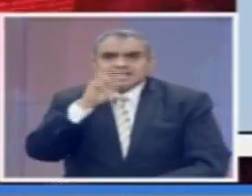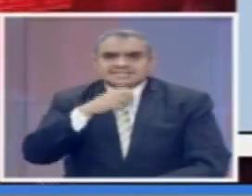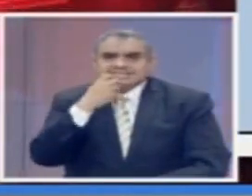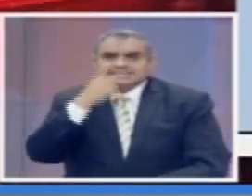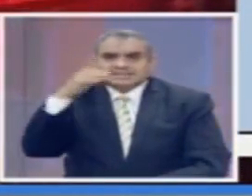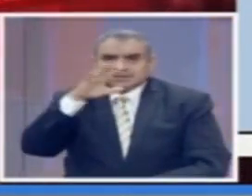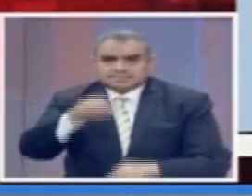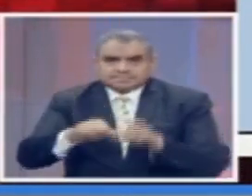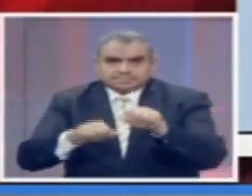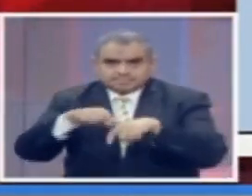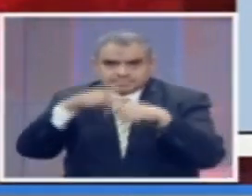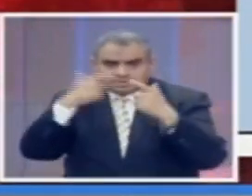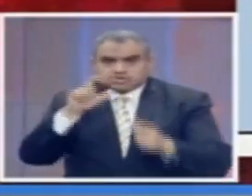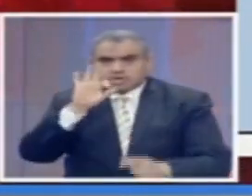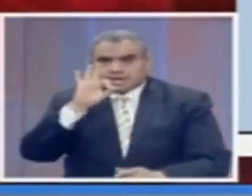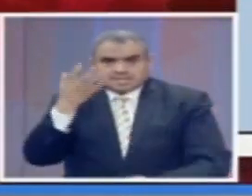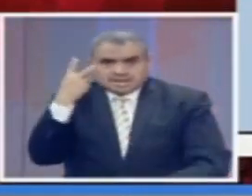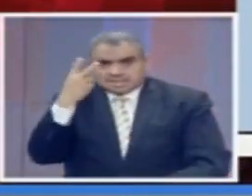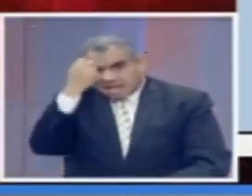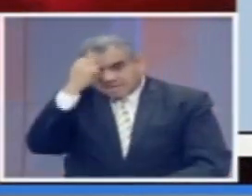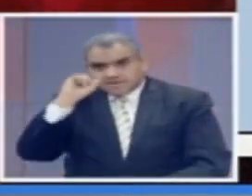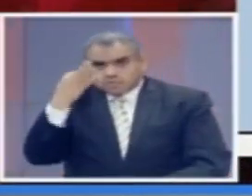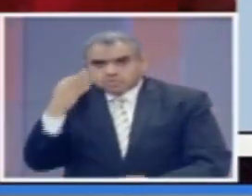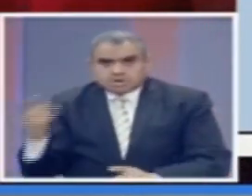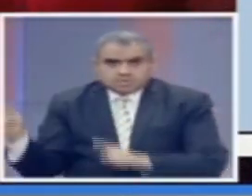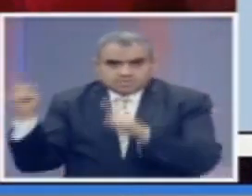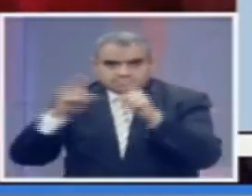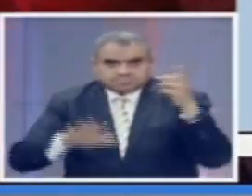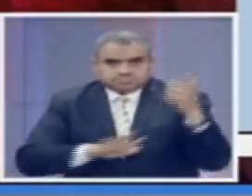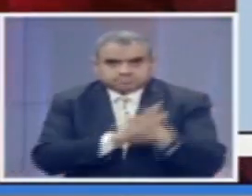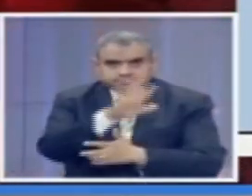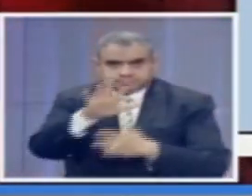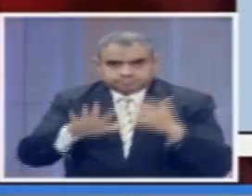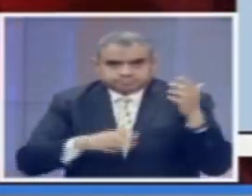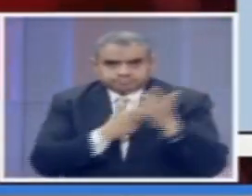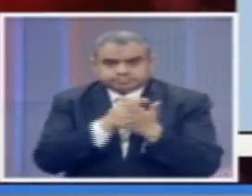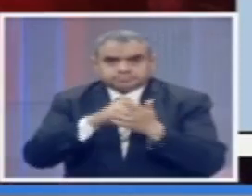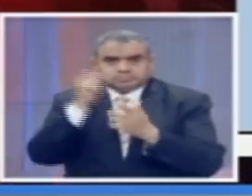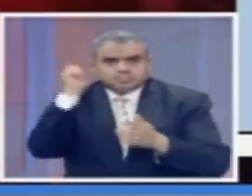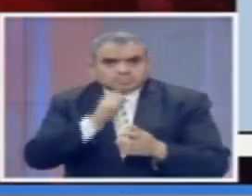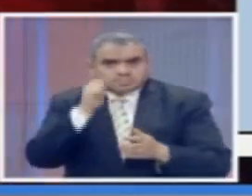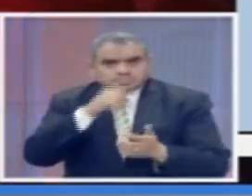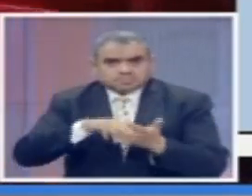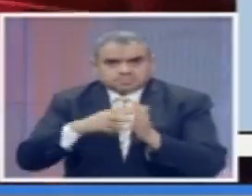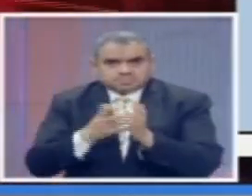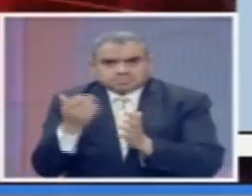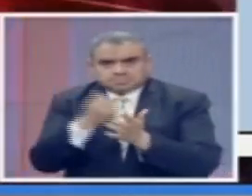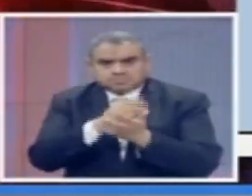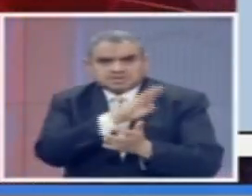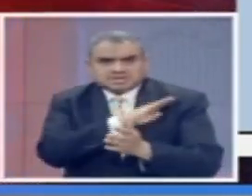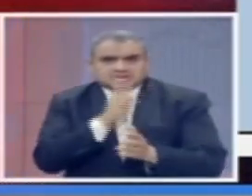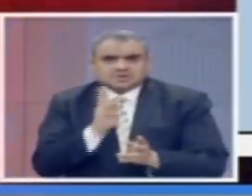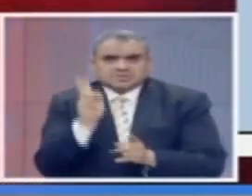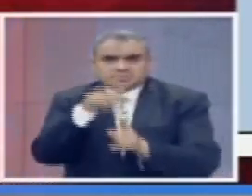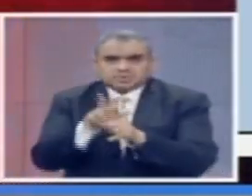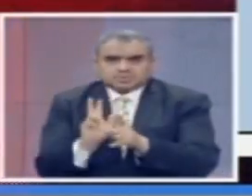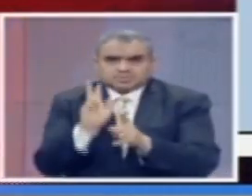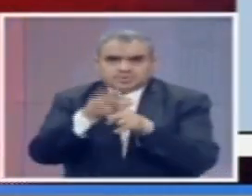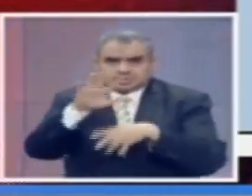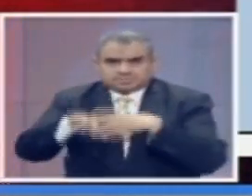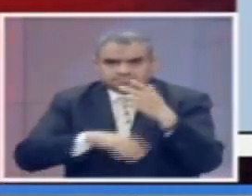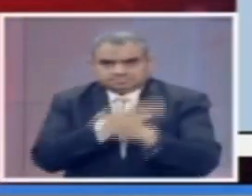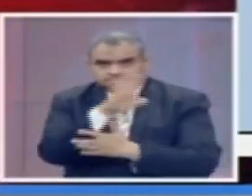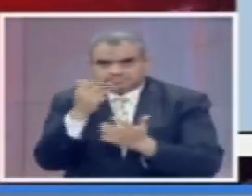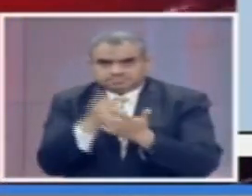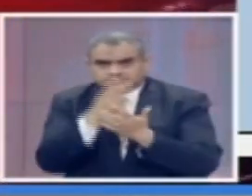على السلطة في مارس 2013، وأدى حكمهم إلى ظهور عصابات تسمى ميليشيا الدفاع الذاتي والتي يواجه العديد